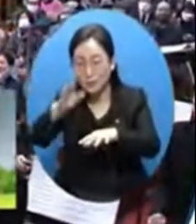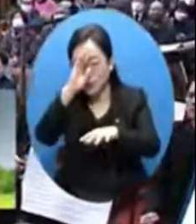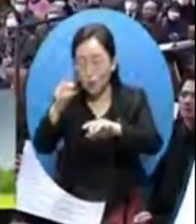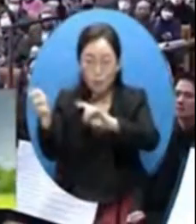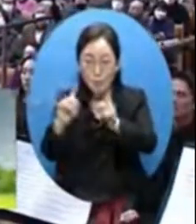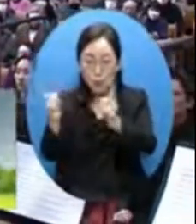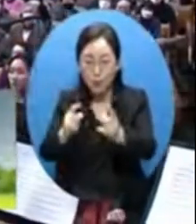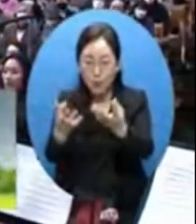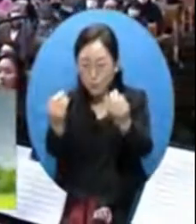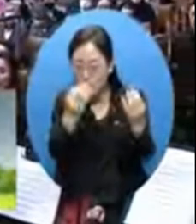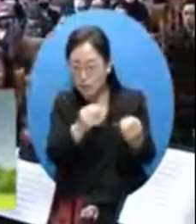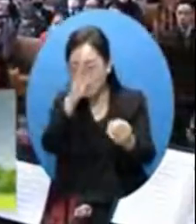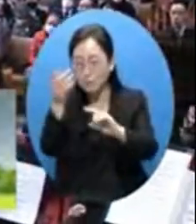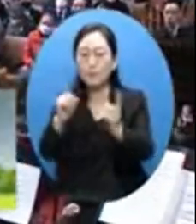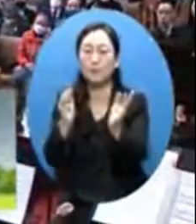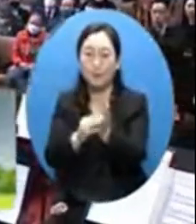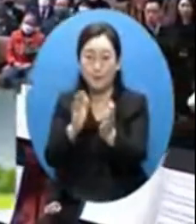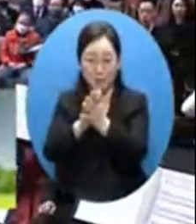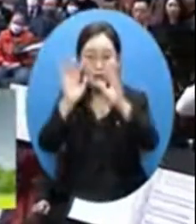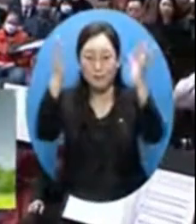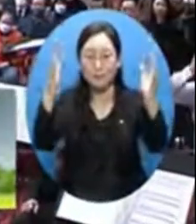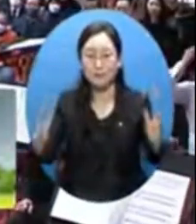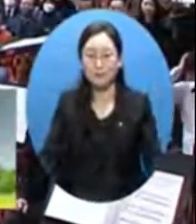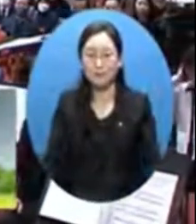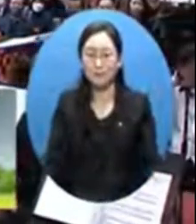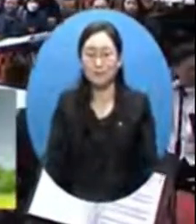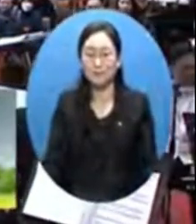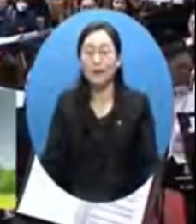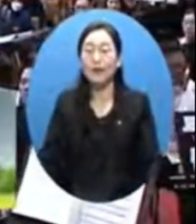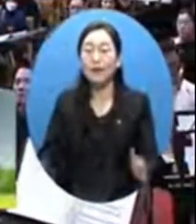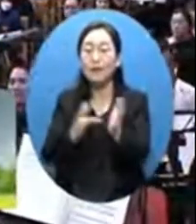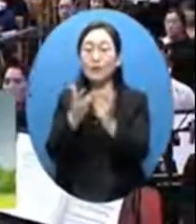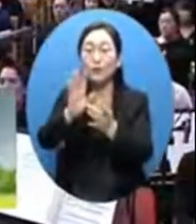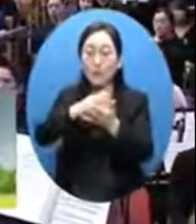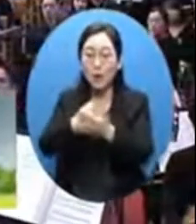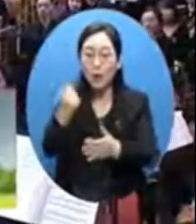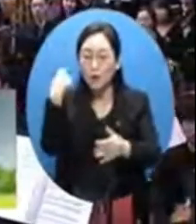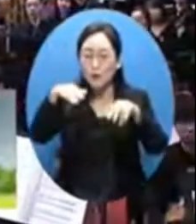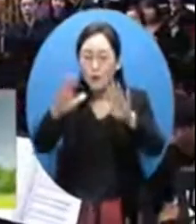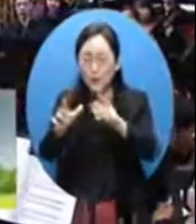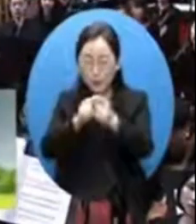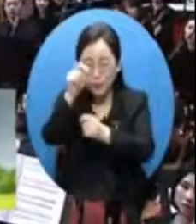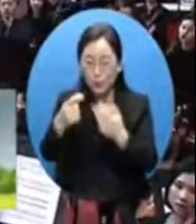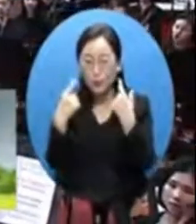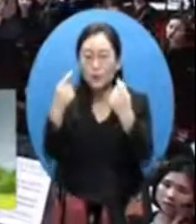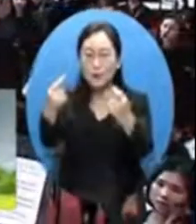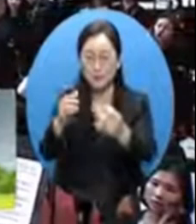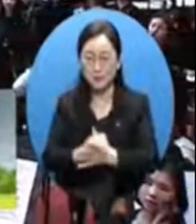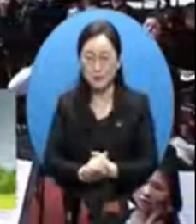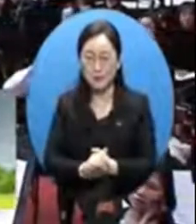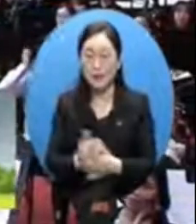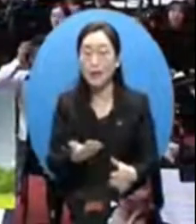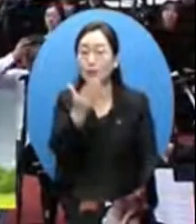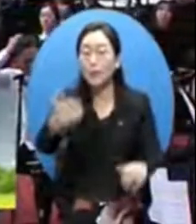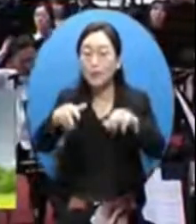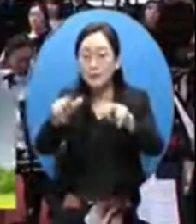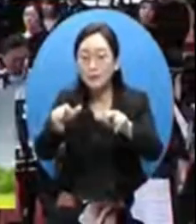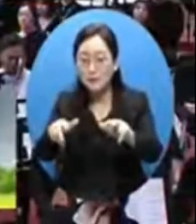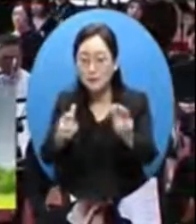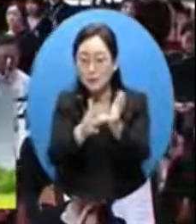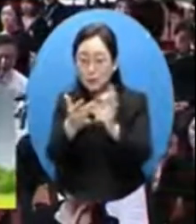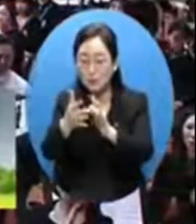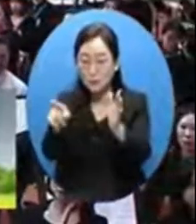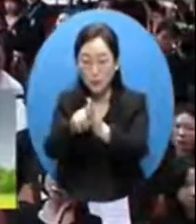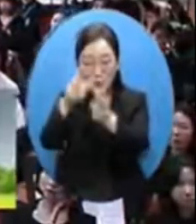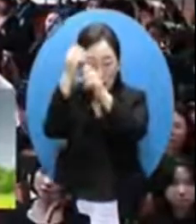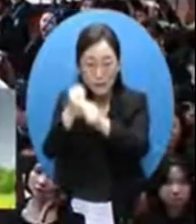병자들이 고침받기 시작했습니다. 할렐루야. 예수 그리스도는 어제나 오늘 영토록 동일하십니다. 여러분들 지금도 주님을 믿고 의지하면